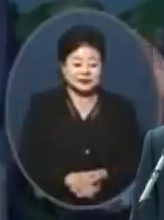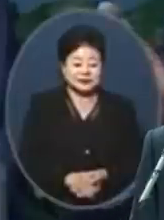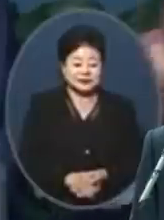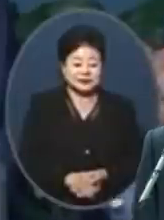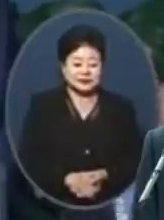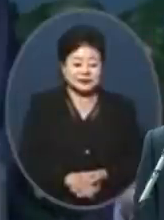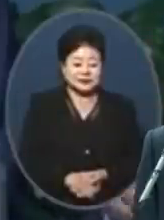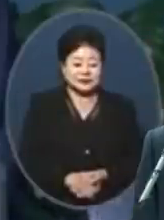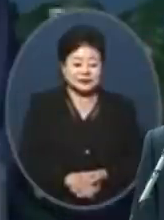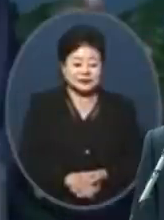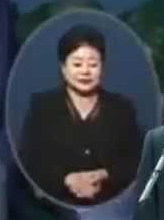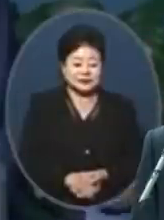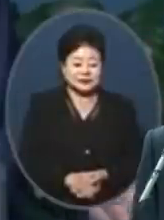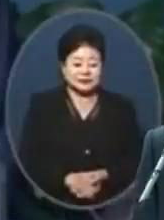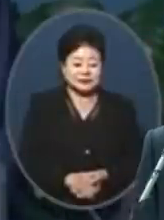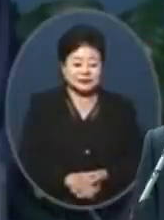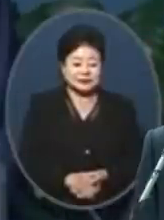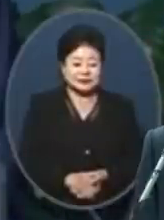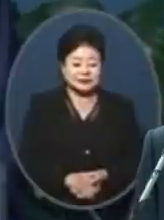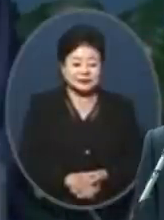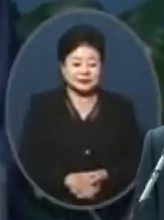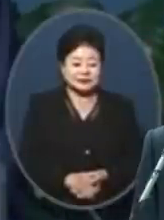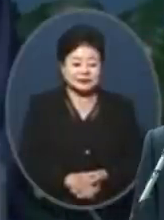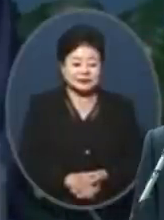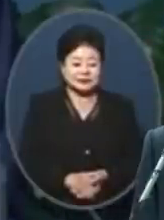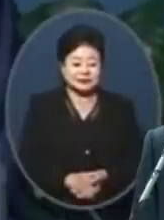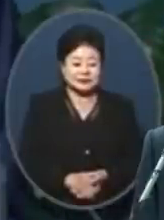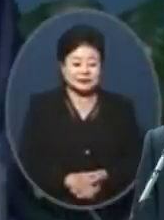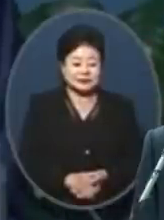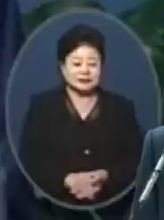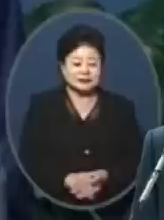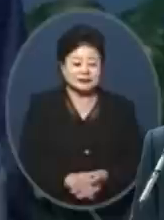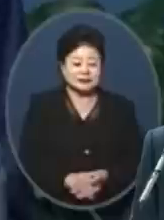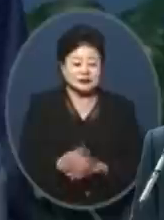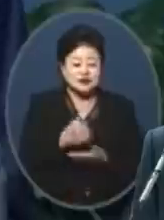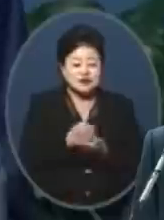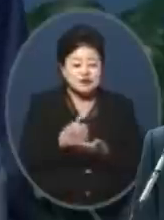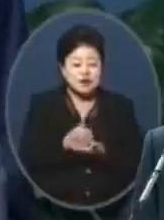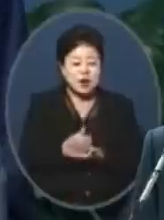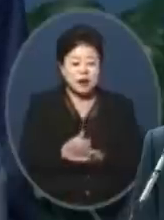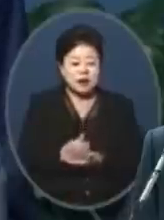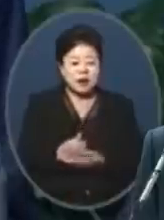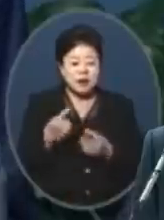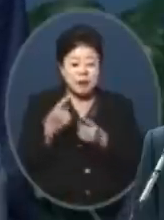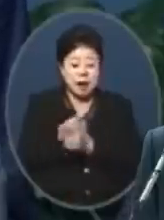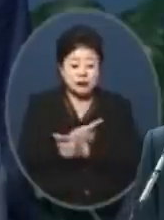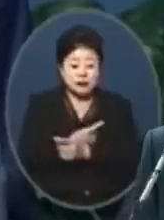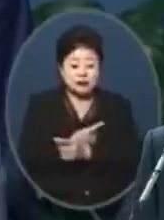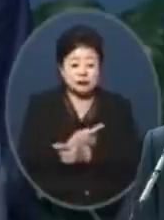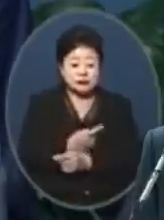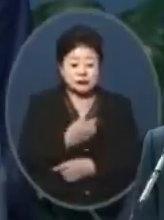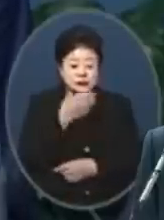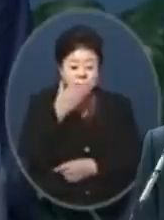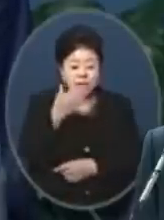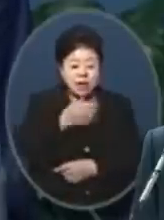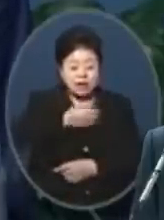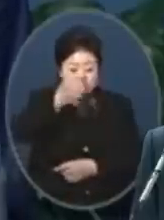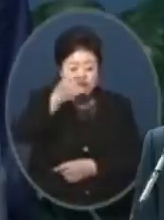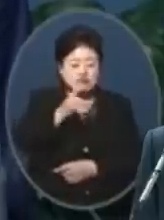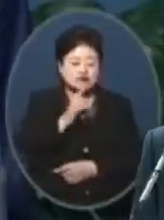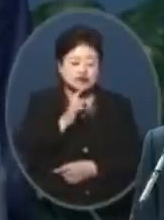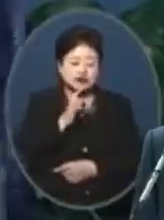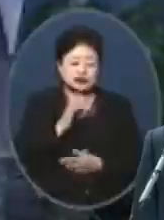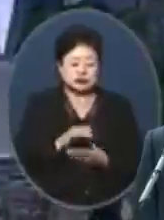a dreaming lady, dreaming man," it is, I think, a compliment. 운명을 달리 할 수 있는 것은 꿈밖에